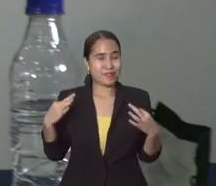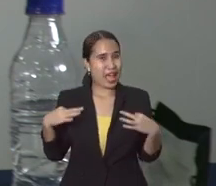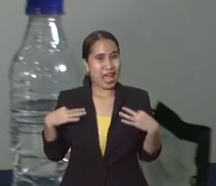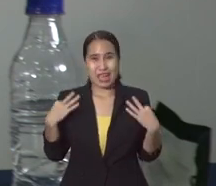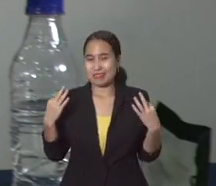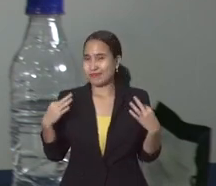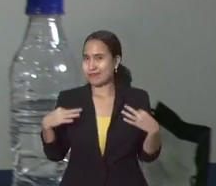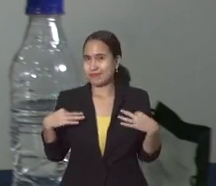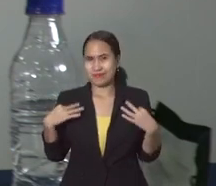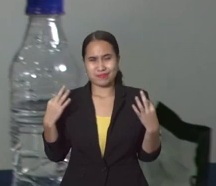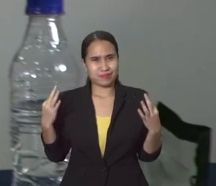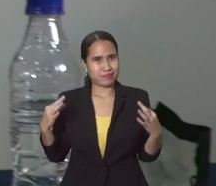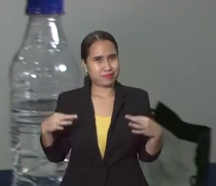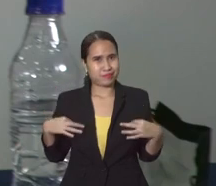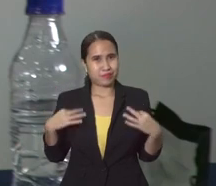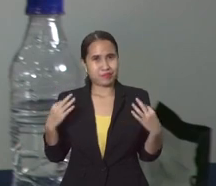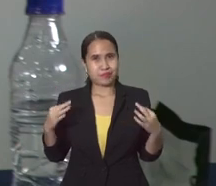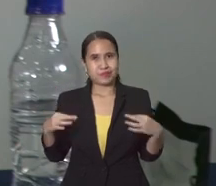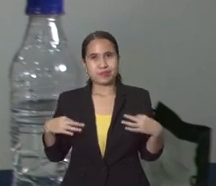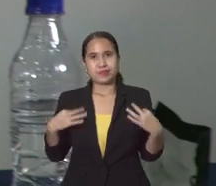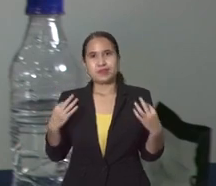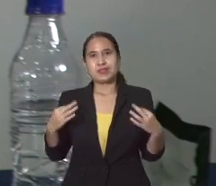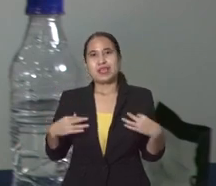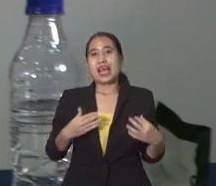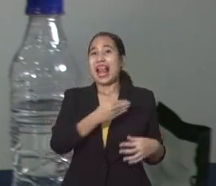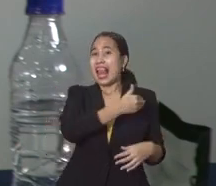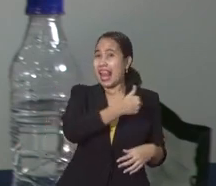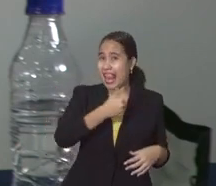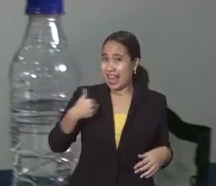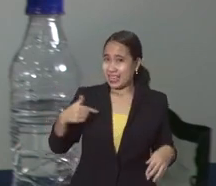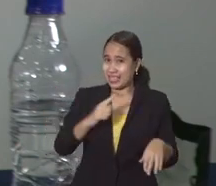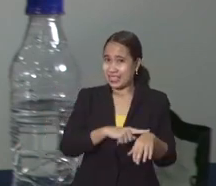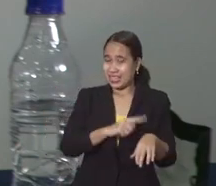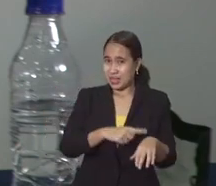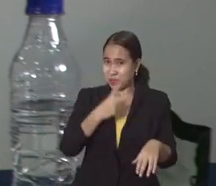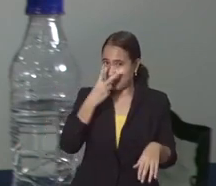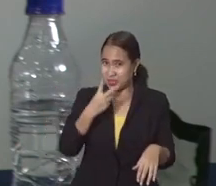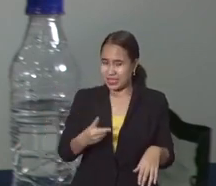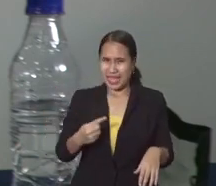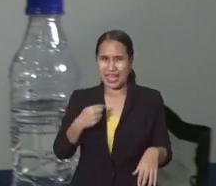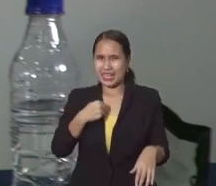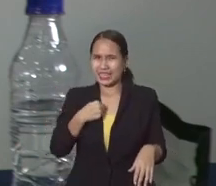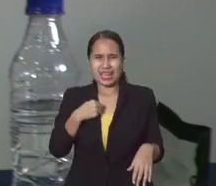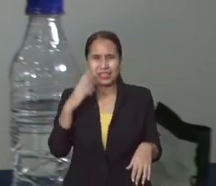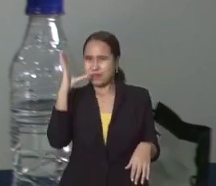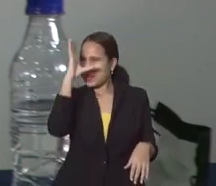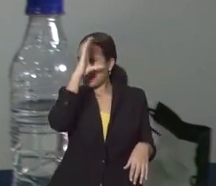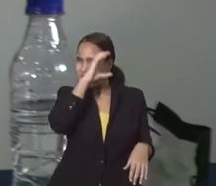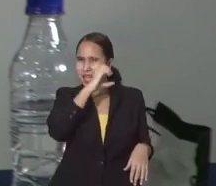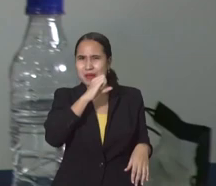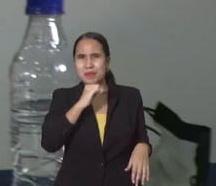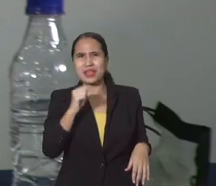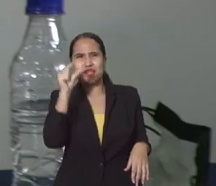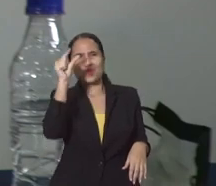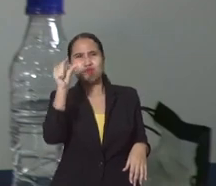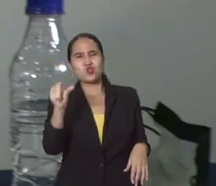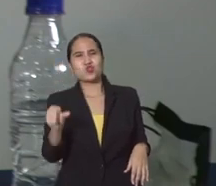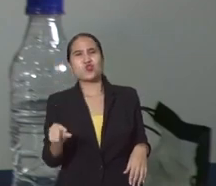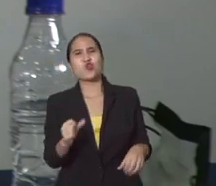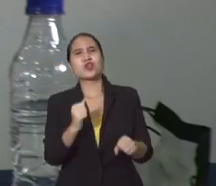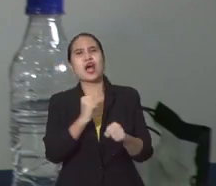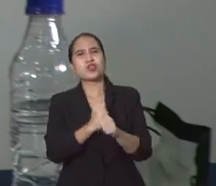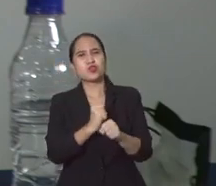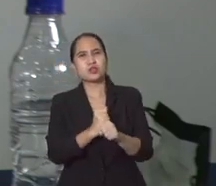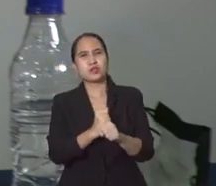laagste wat ik in maanden heb gezien. En ik kan me niet voorstellen dat iemand dat doet. En dat is mensen